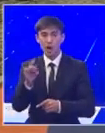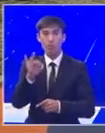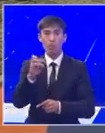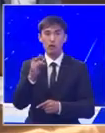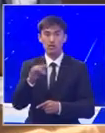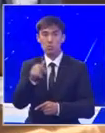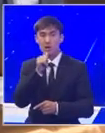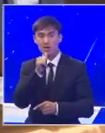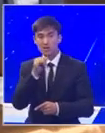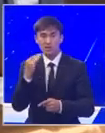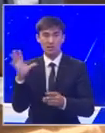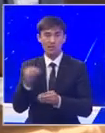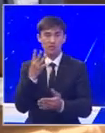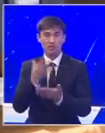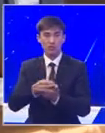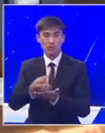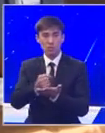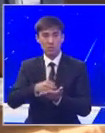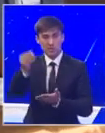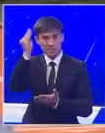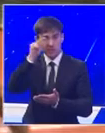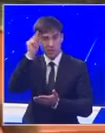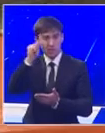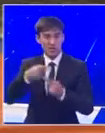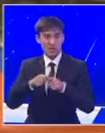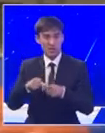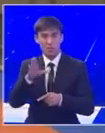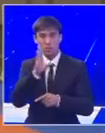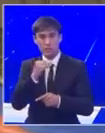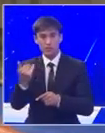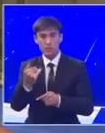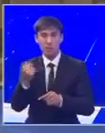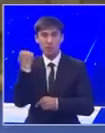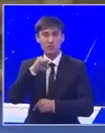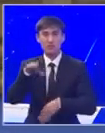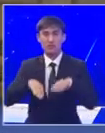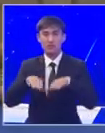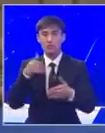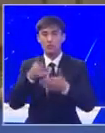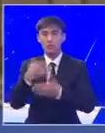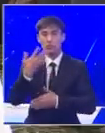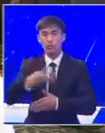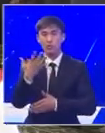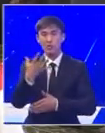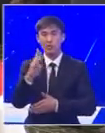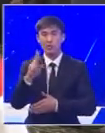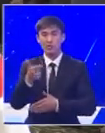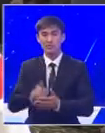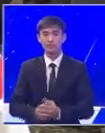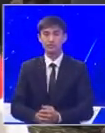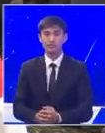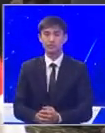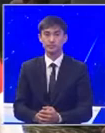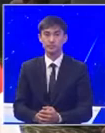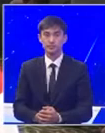Алькожа продемонстрировала весь свой запас знаний в технике борьбы и стала победительницей весовой категории до 45 килограммов.